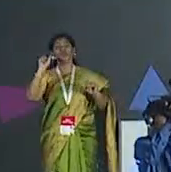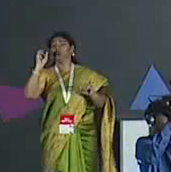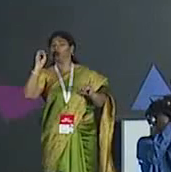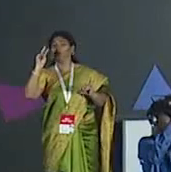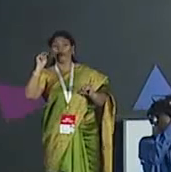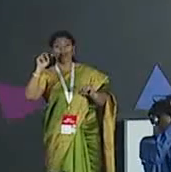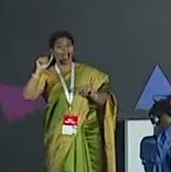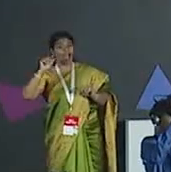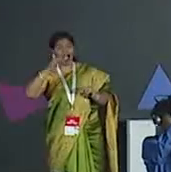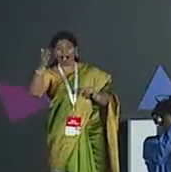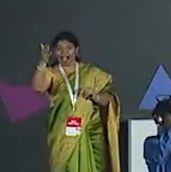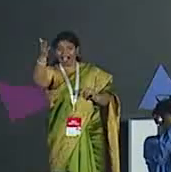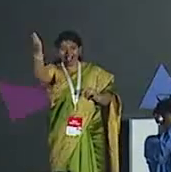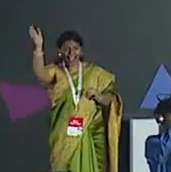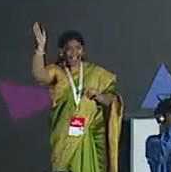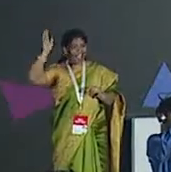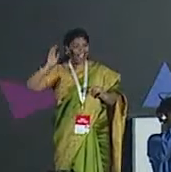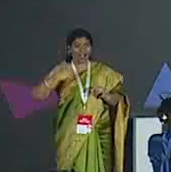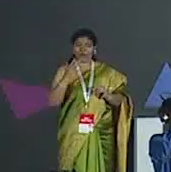Hosanna,